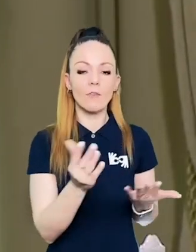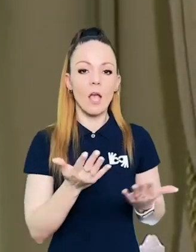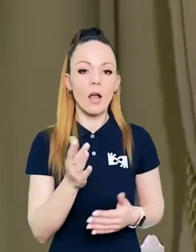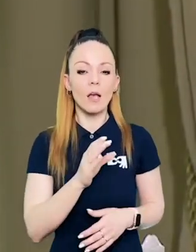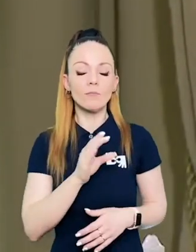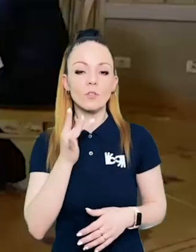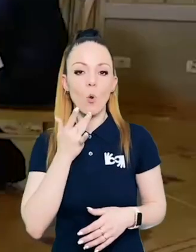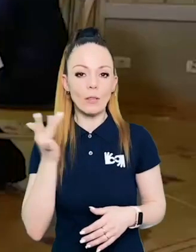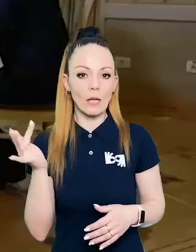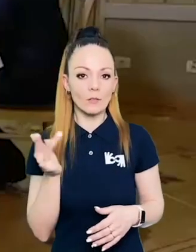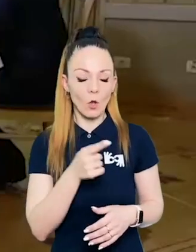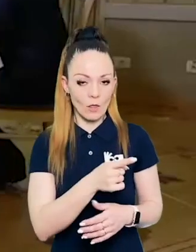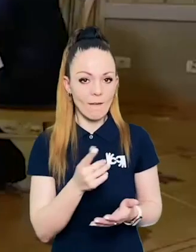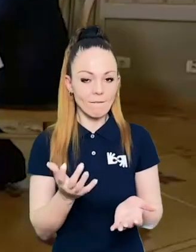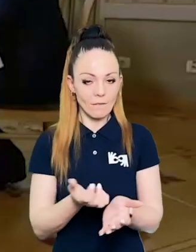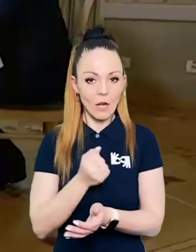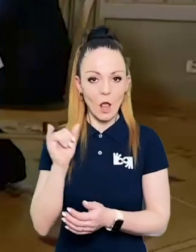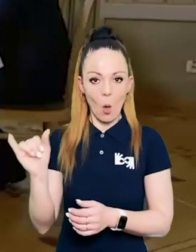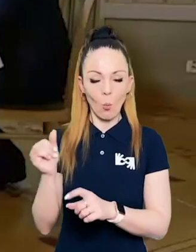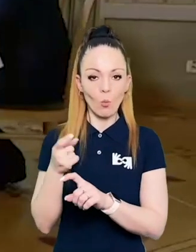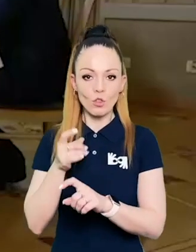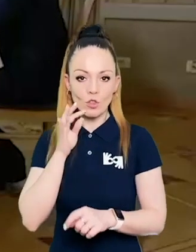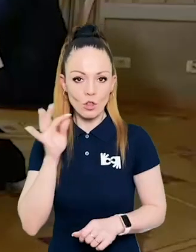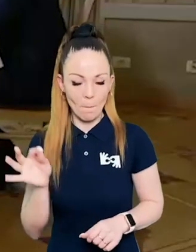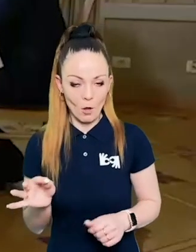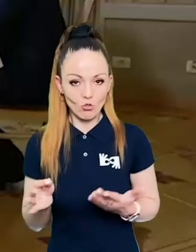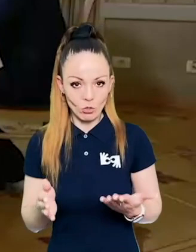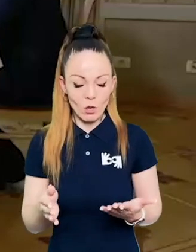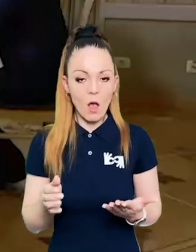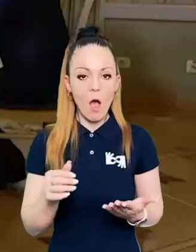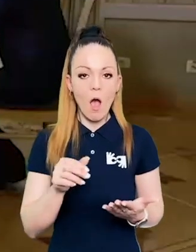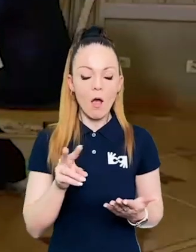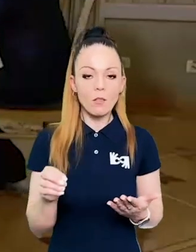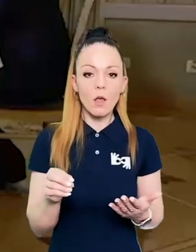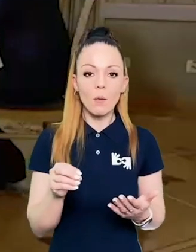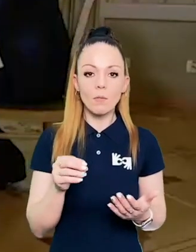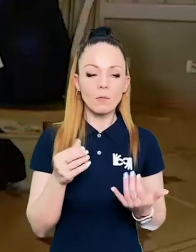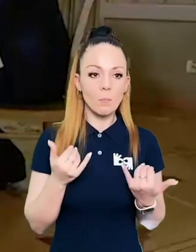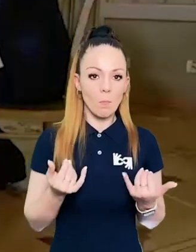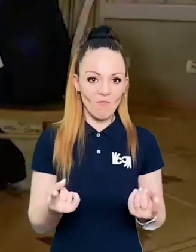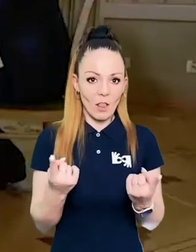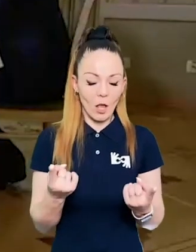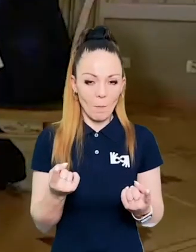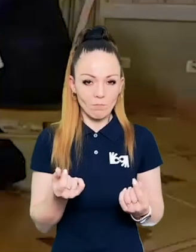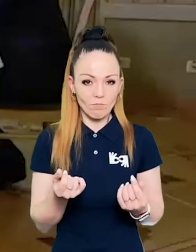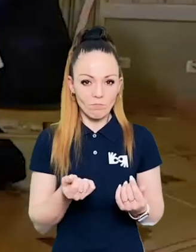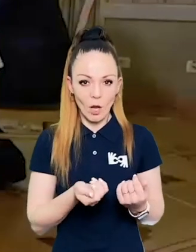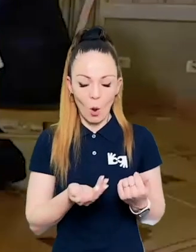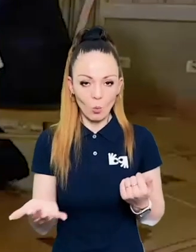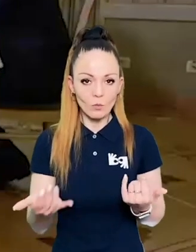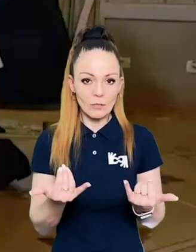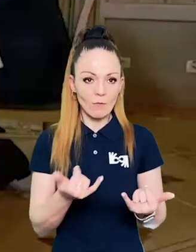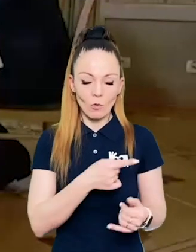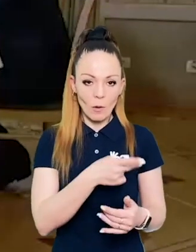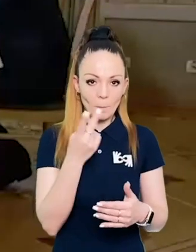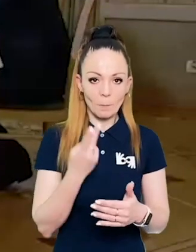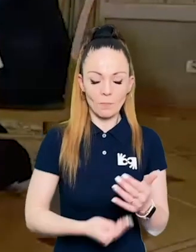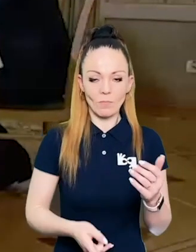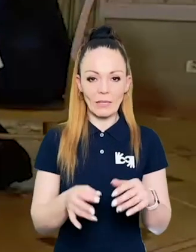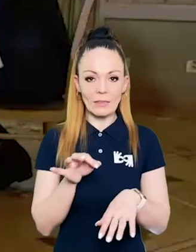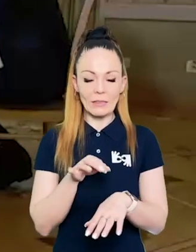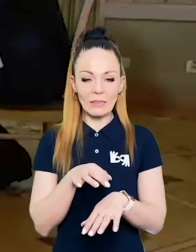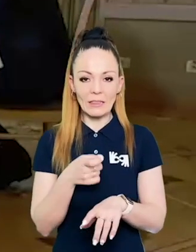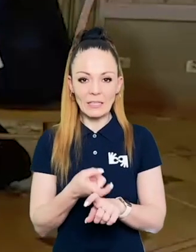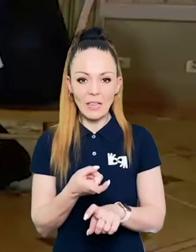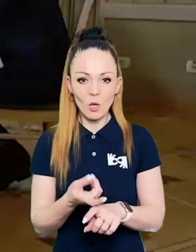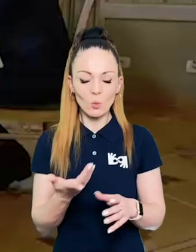Федерації, яка в складі Радянського Союзу, ну, вона ж виграла в Німеччині, правильно? Але по великому рахунку сьогодні вона програла, вона скотила диктатуру,